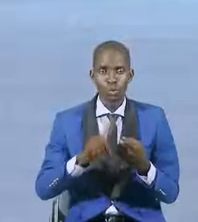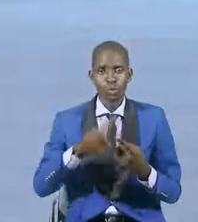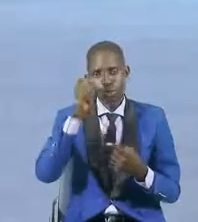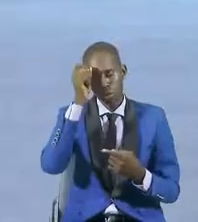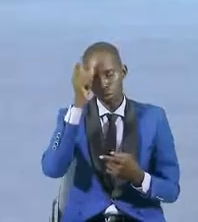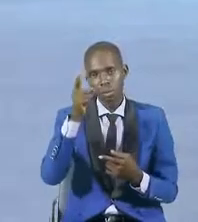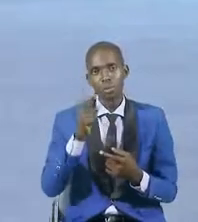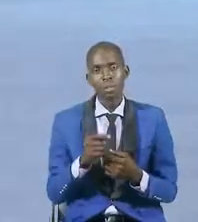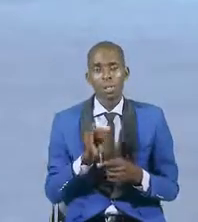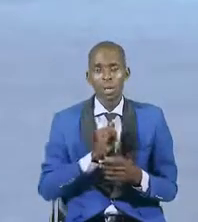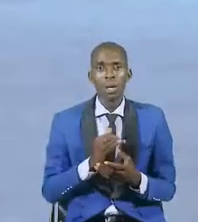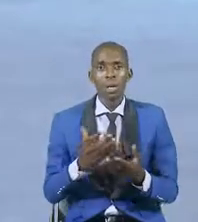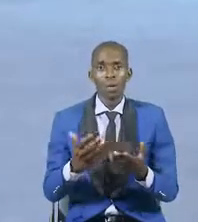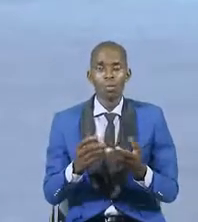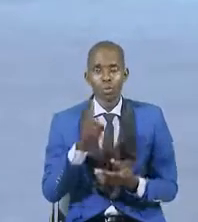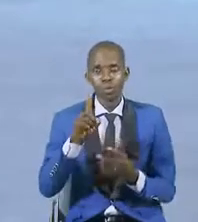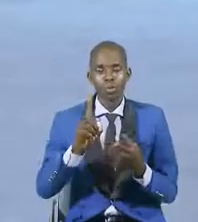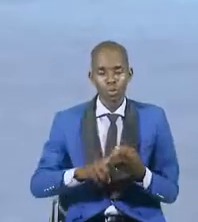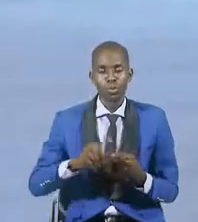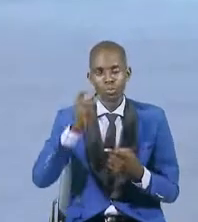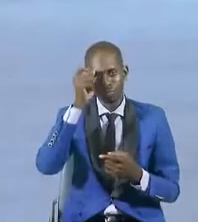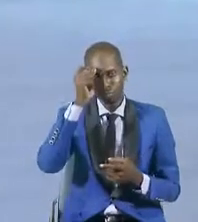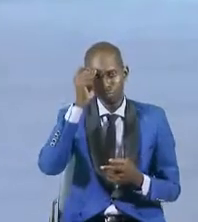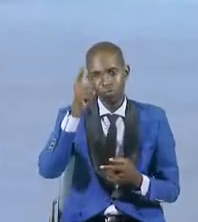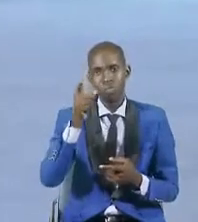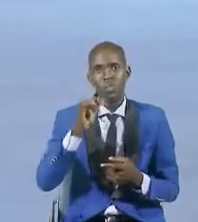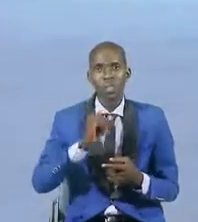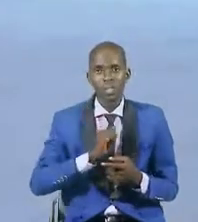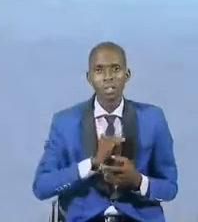frère, que vous soyez dans l'ignorance.